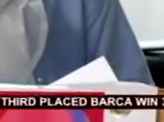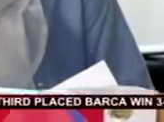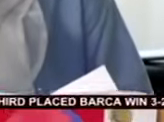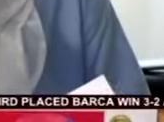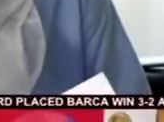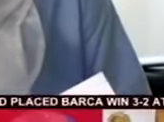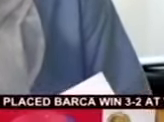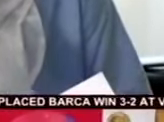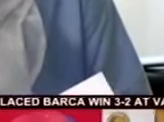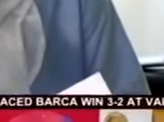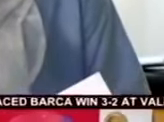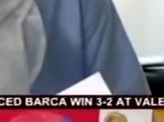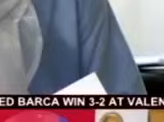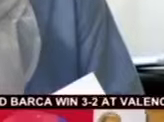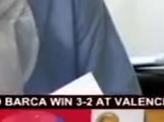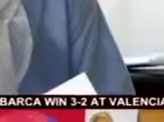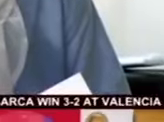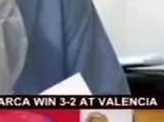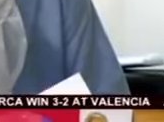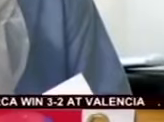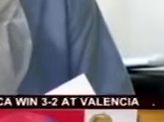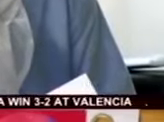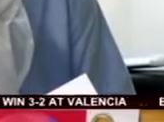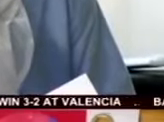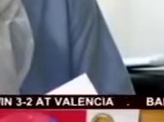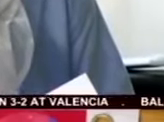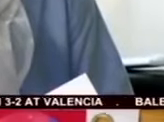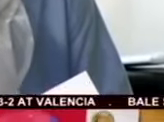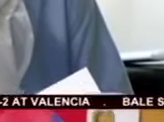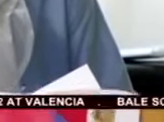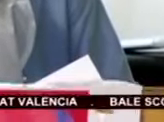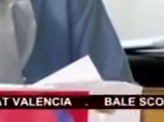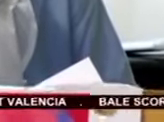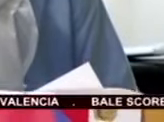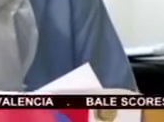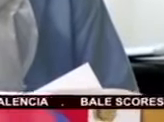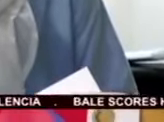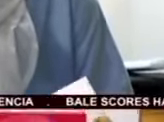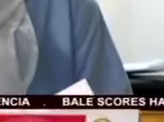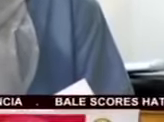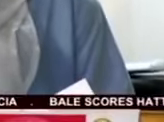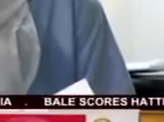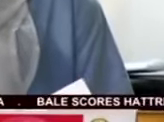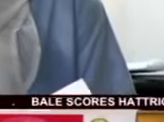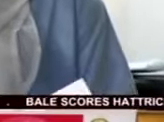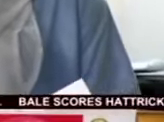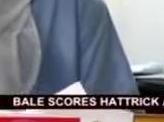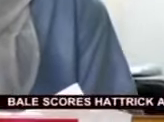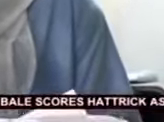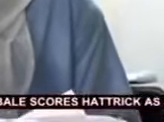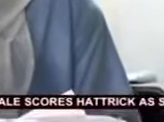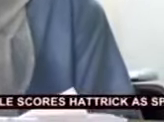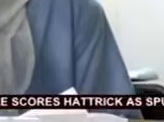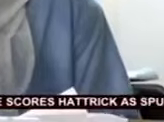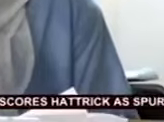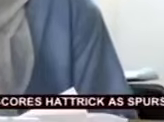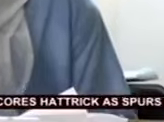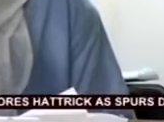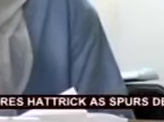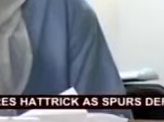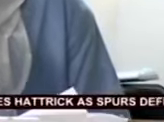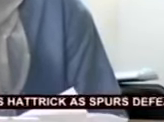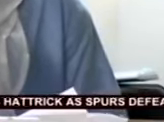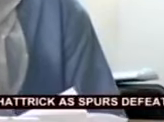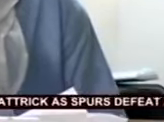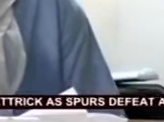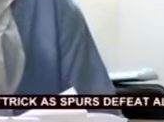sei sungutin kambandingolu woltada fo momuang anin lulu sungutin